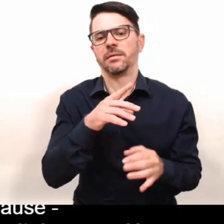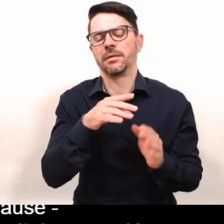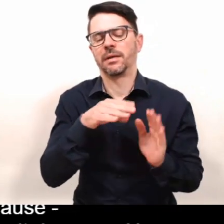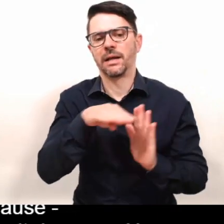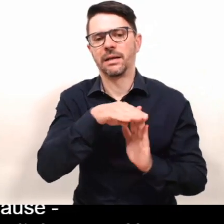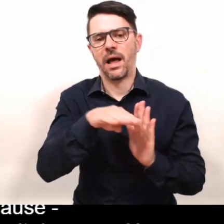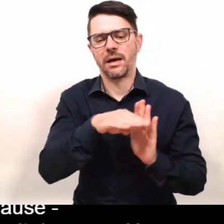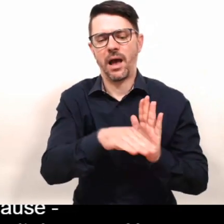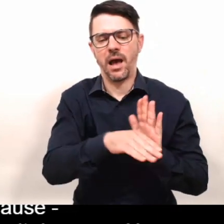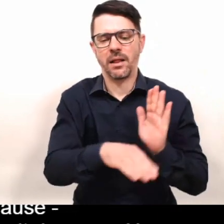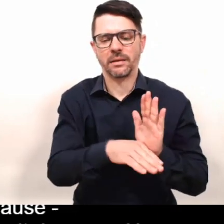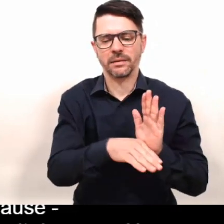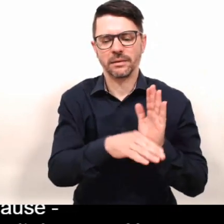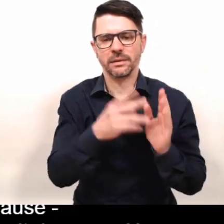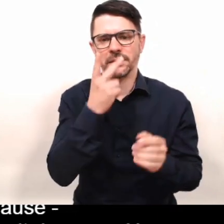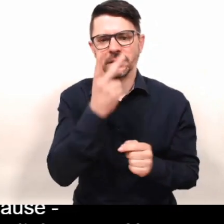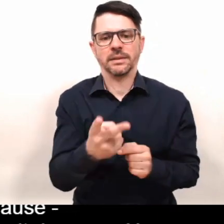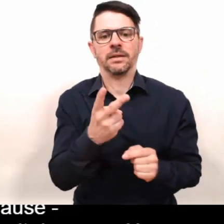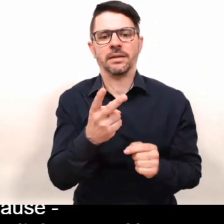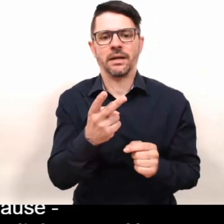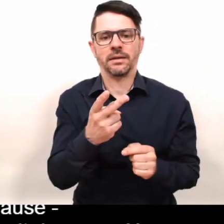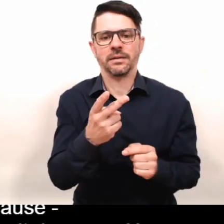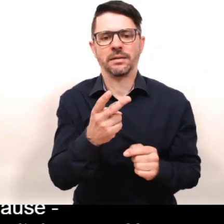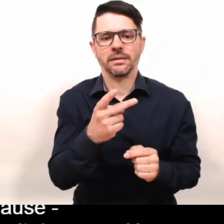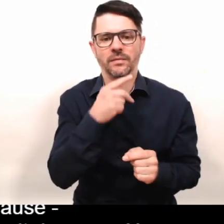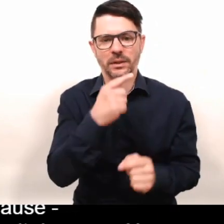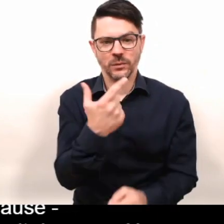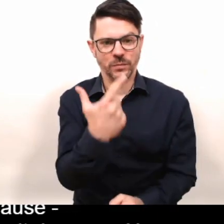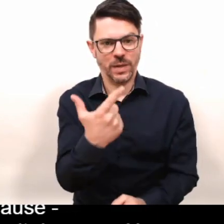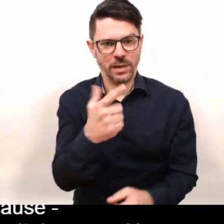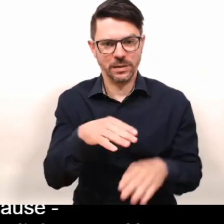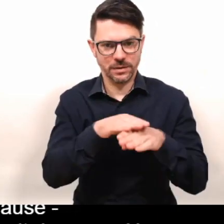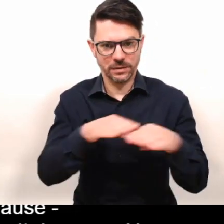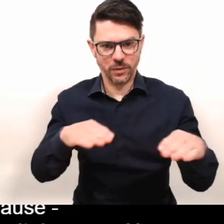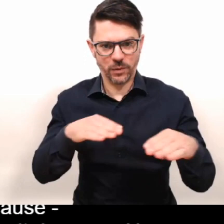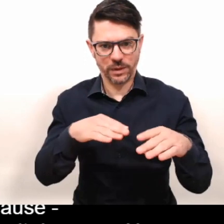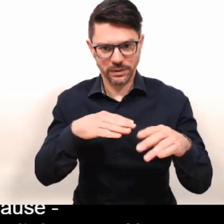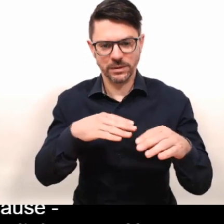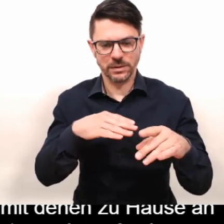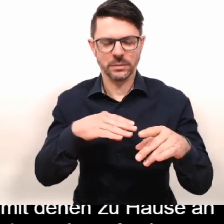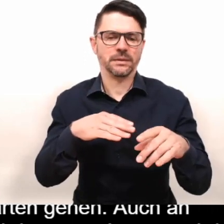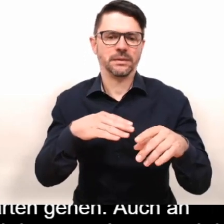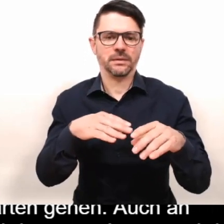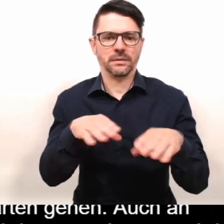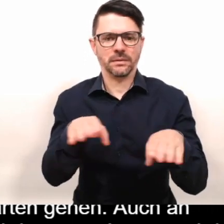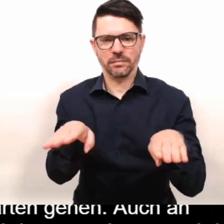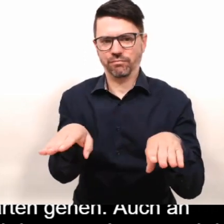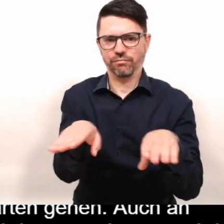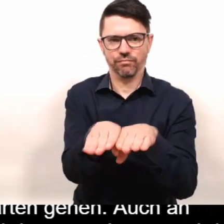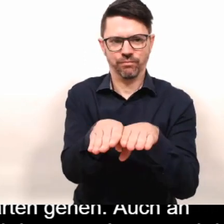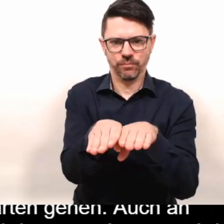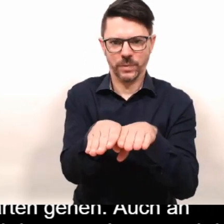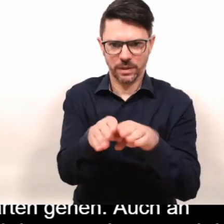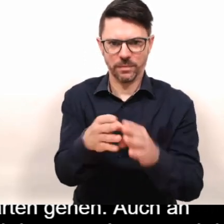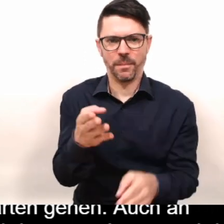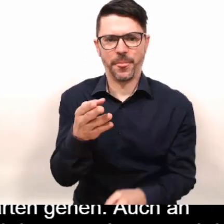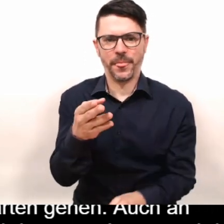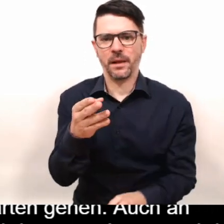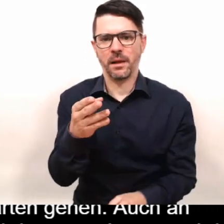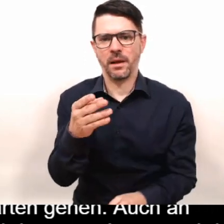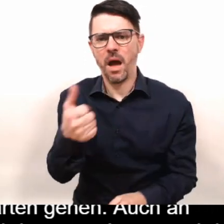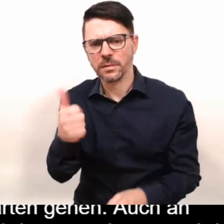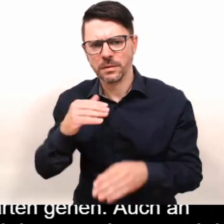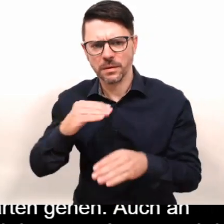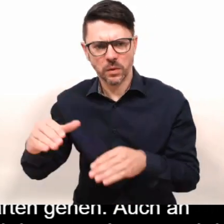Regel wird es ohnehin so sein, wenn sich zwei Familien treffen, dass man dann wohl auch zwei Tische besetzen wird. Aber Sie dürfen, wenn Sie